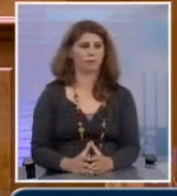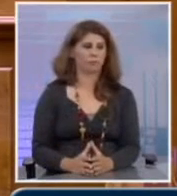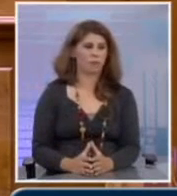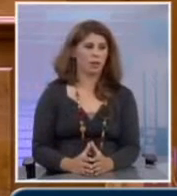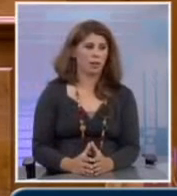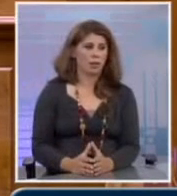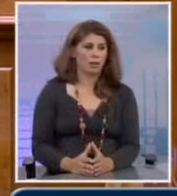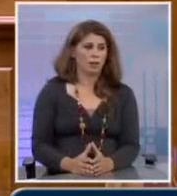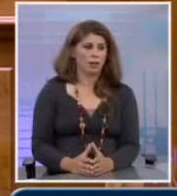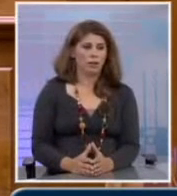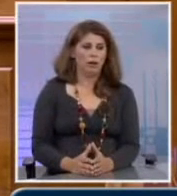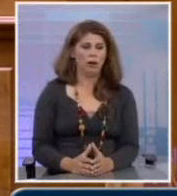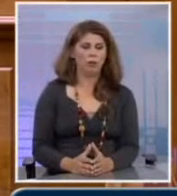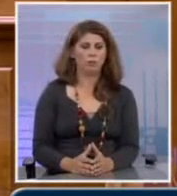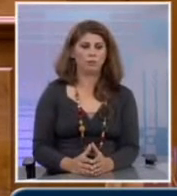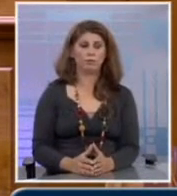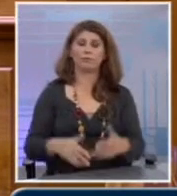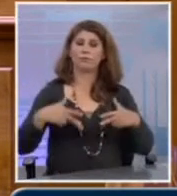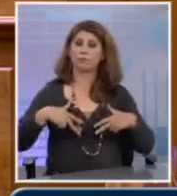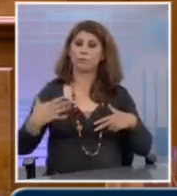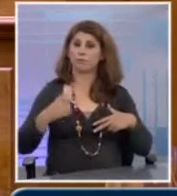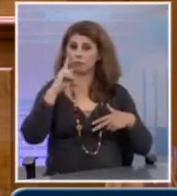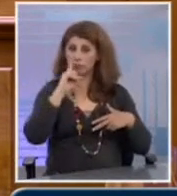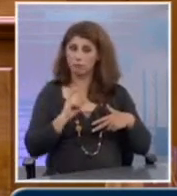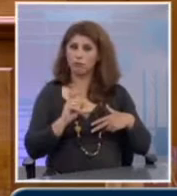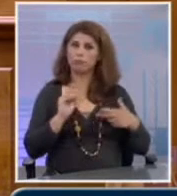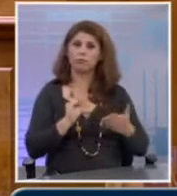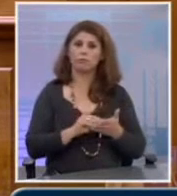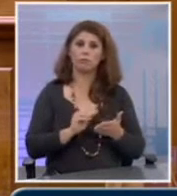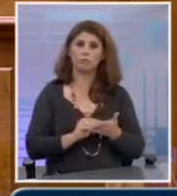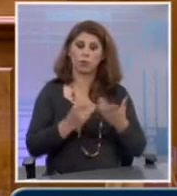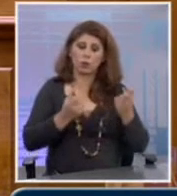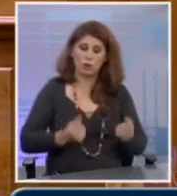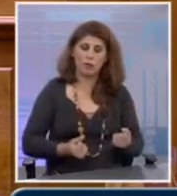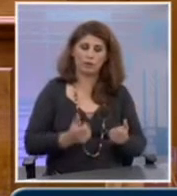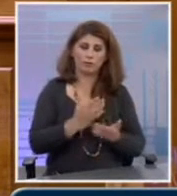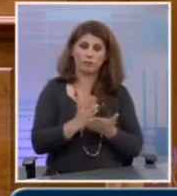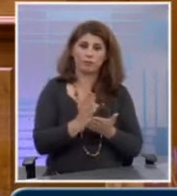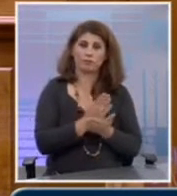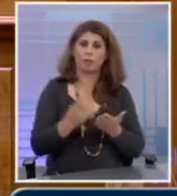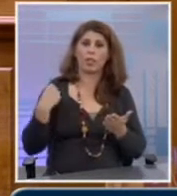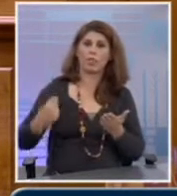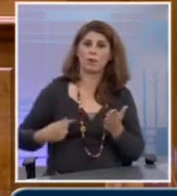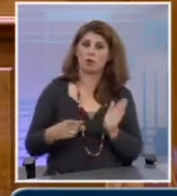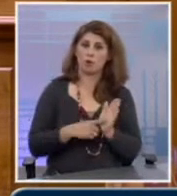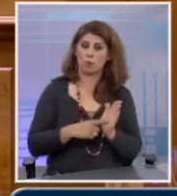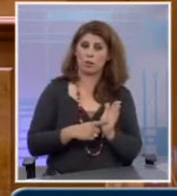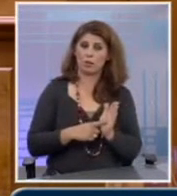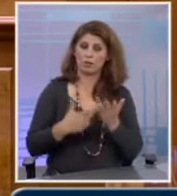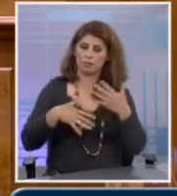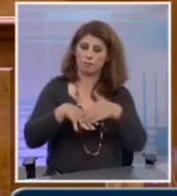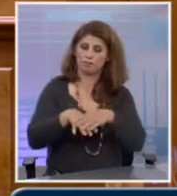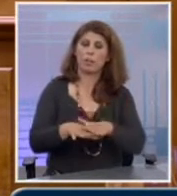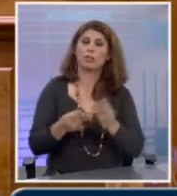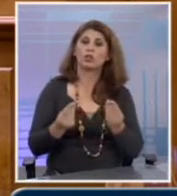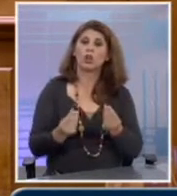προϊόντος. Η κυβέρνηση όμως έχει την υποχρέωση επίσης να κατανείμει το βάρος της δημοσιονομικής προσαρμογής με τρόπο